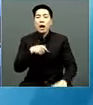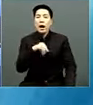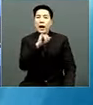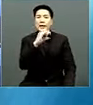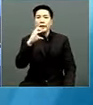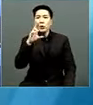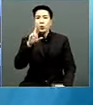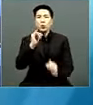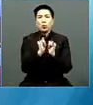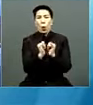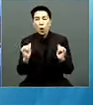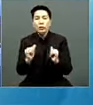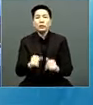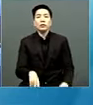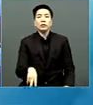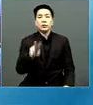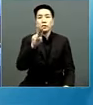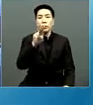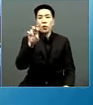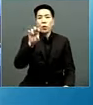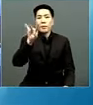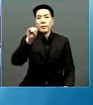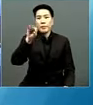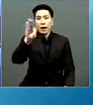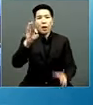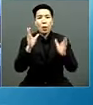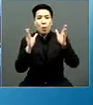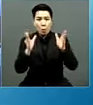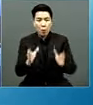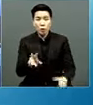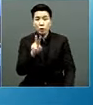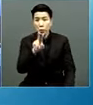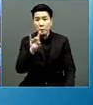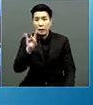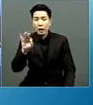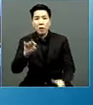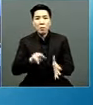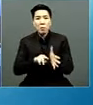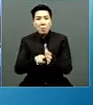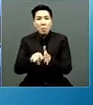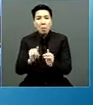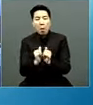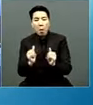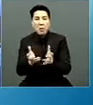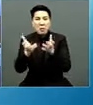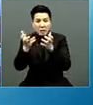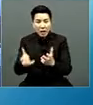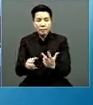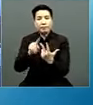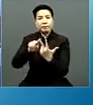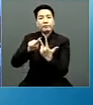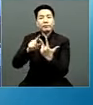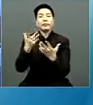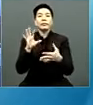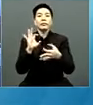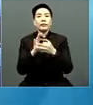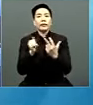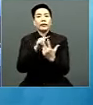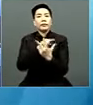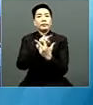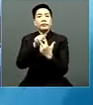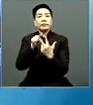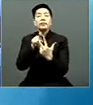ที่ว่านี่ครับถึง289คนซึ่งมันจะสะสมเยอะขึ้นมากขึ้นนะครับอันนี้ก็เ